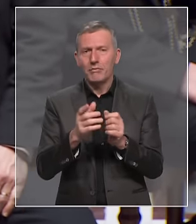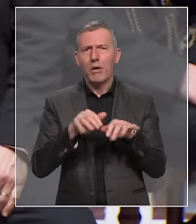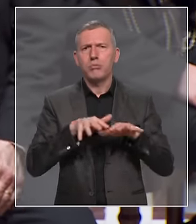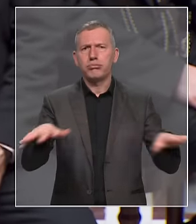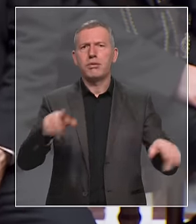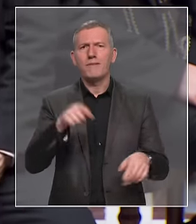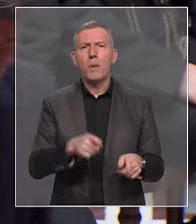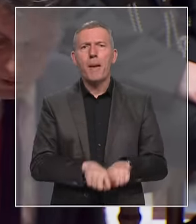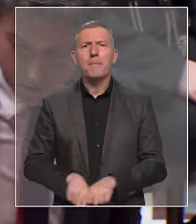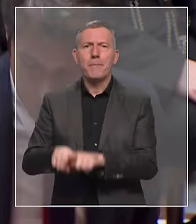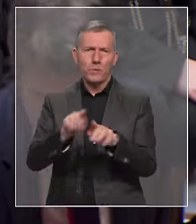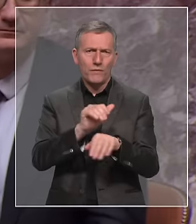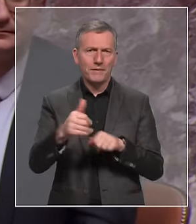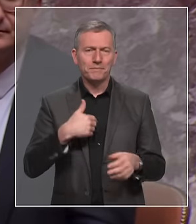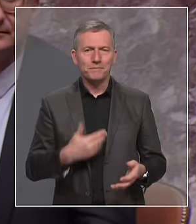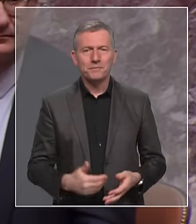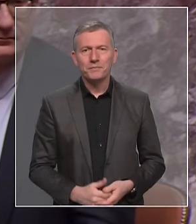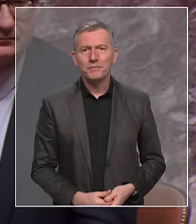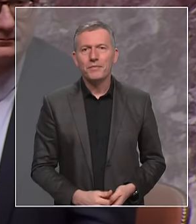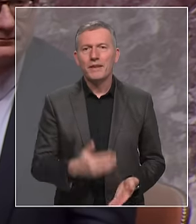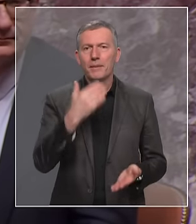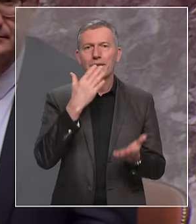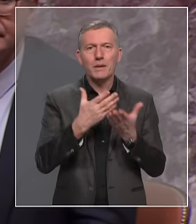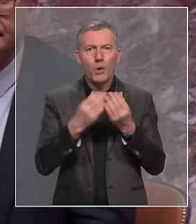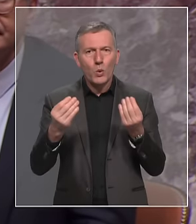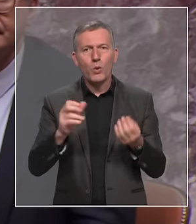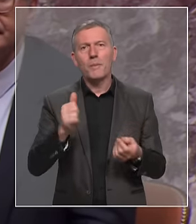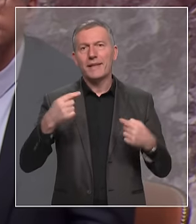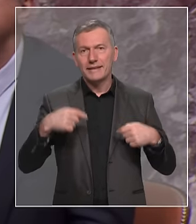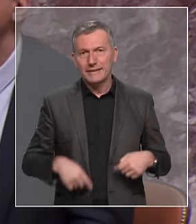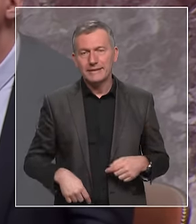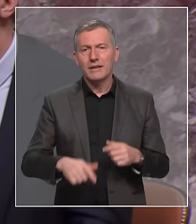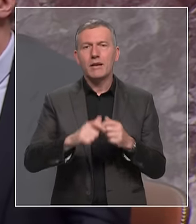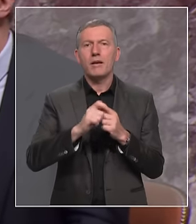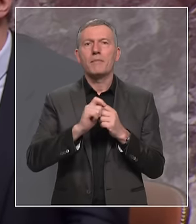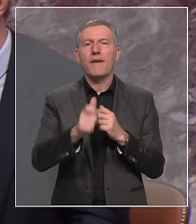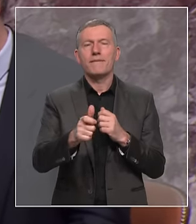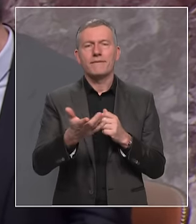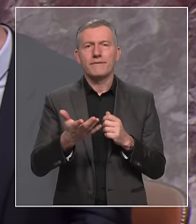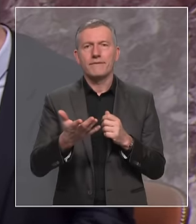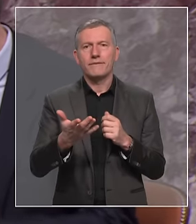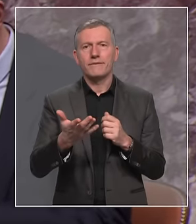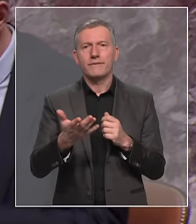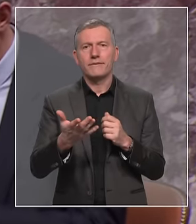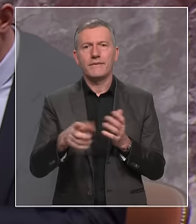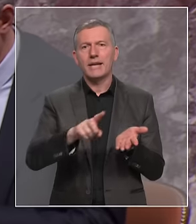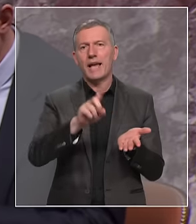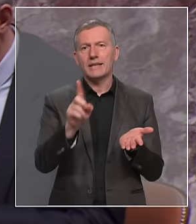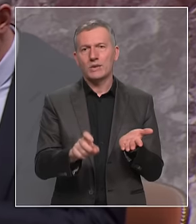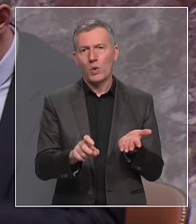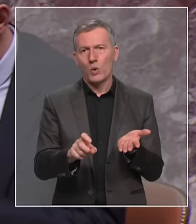nous faisons. Merci beaucoup, Monsieur le Premier ministre. La parole est à Madame Martine